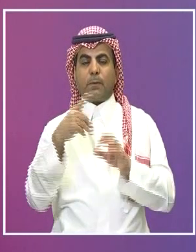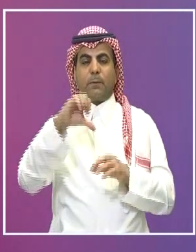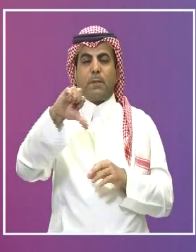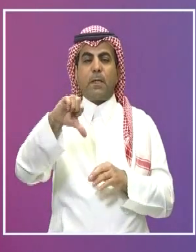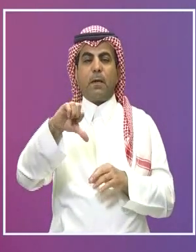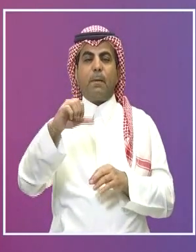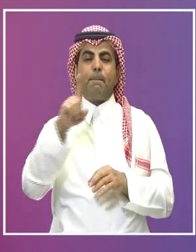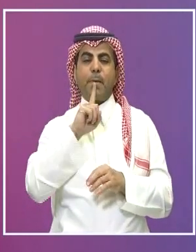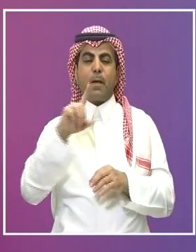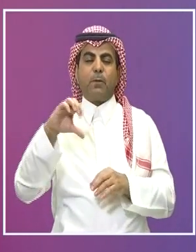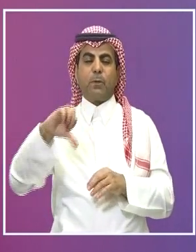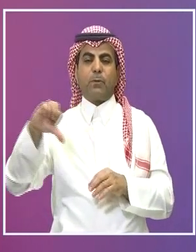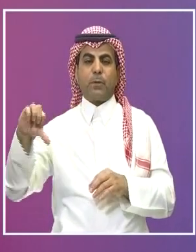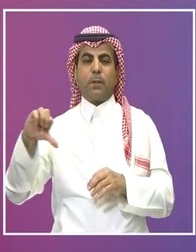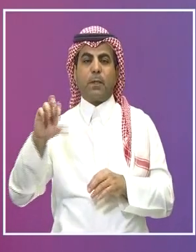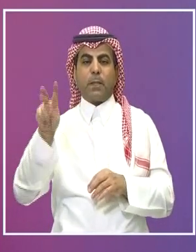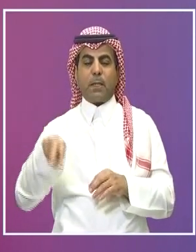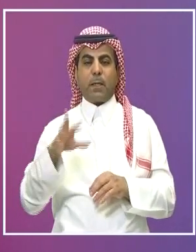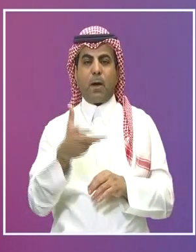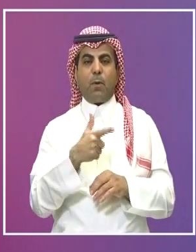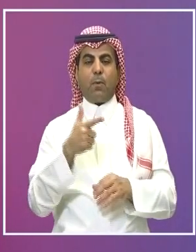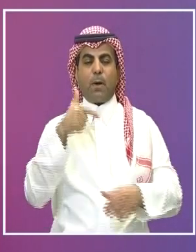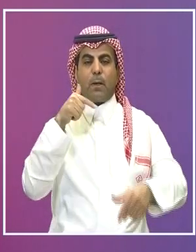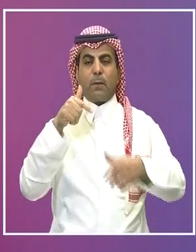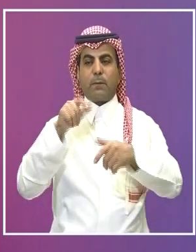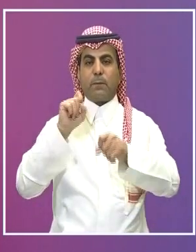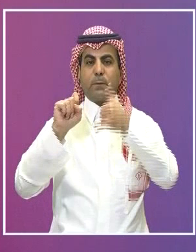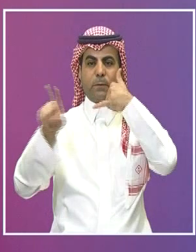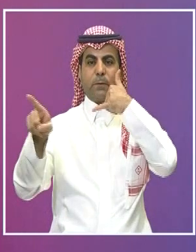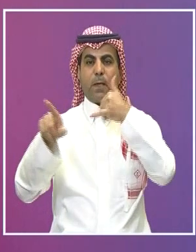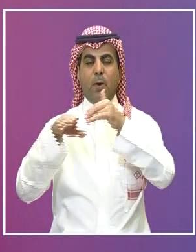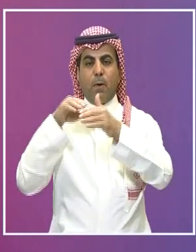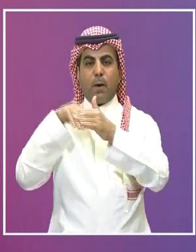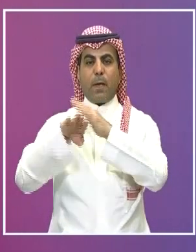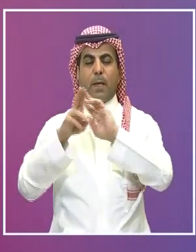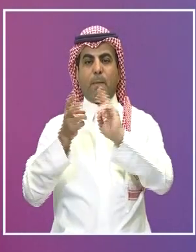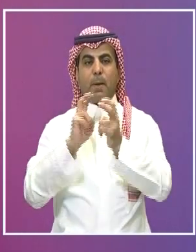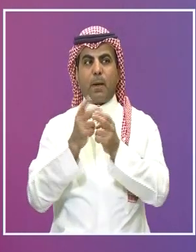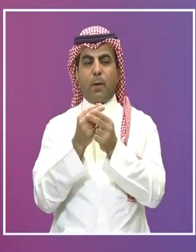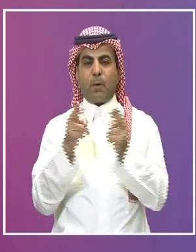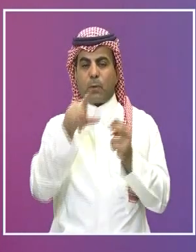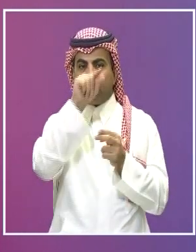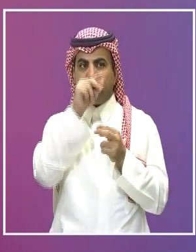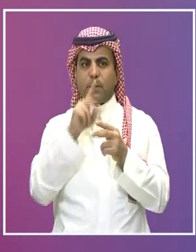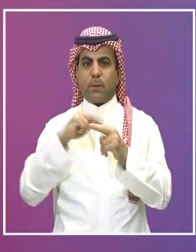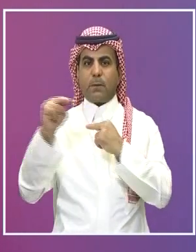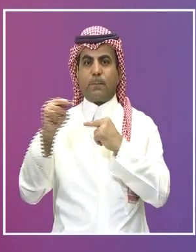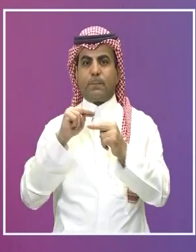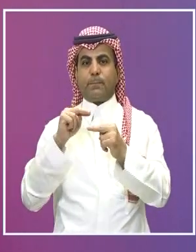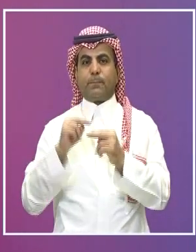الموحد 199-11 أو من خلال قنوات الوزارة الرسمية عبر وسائل التواصل